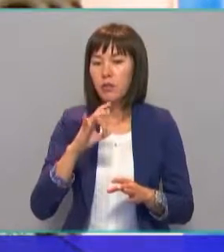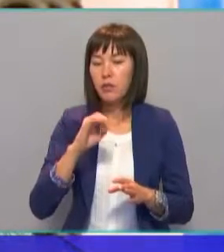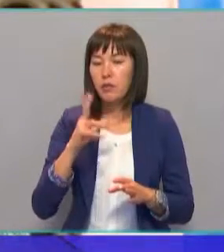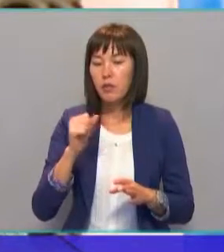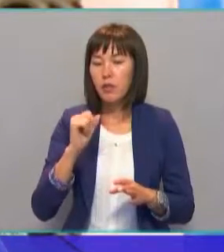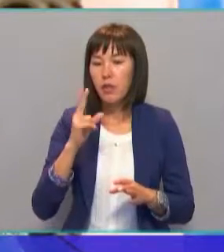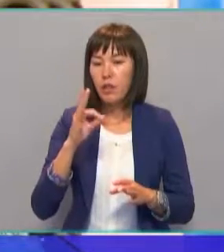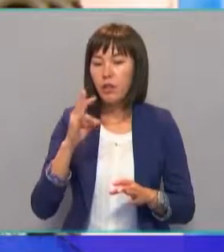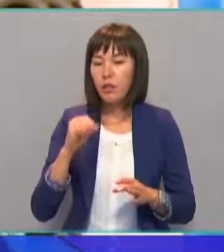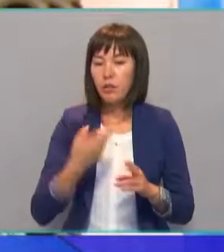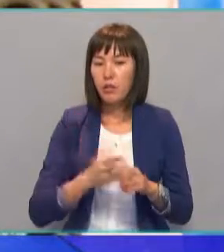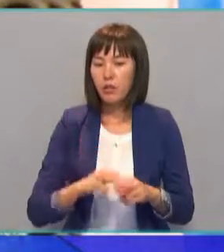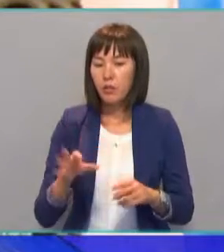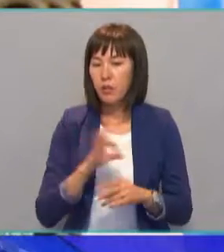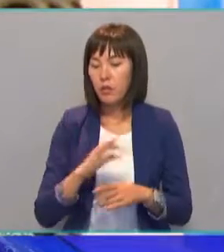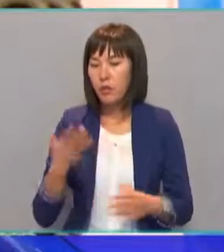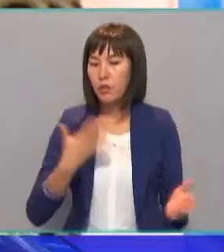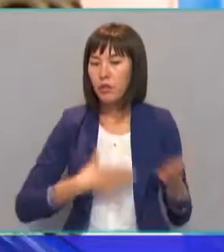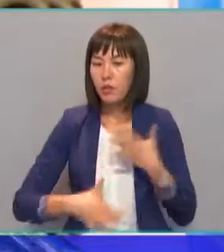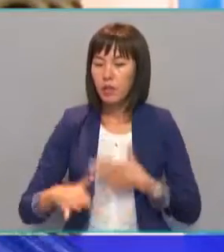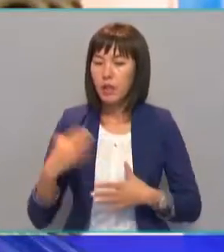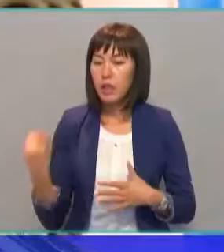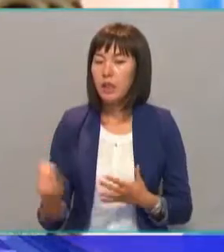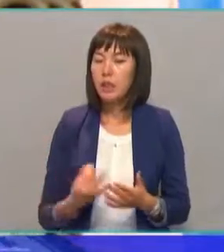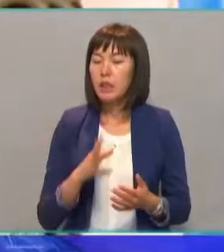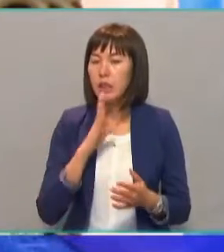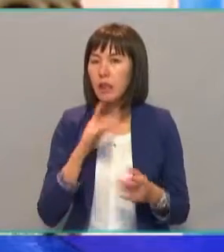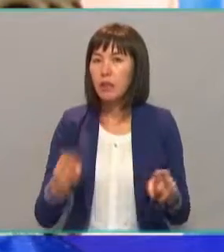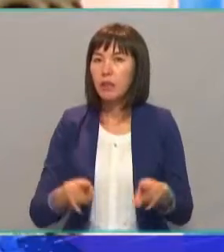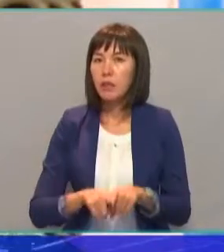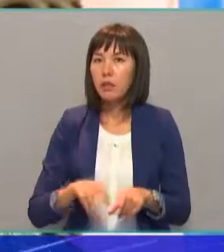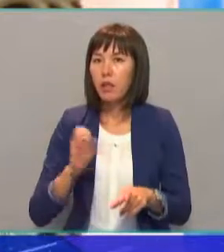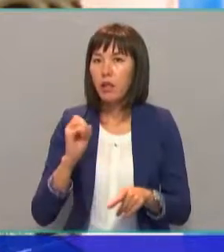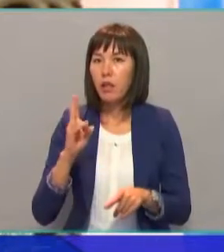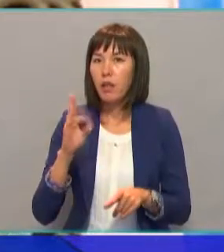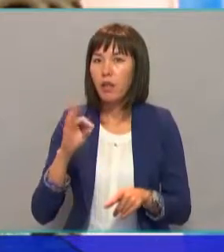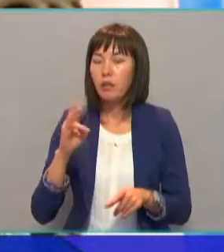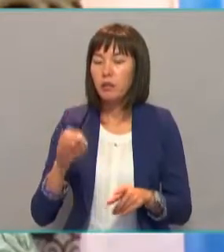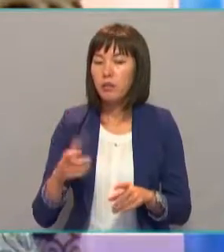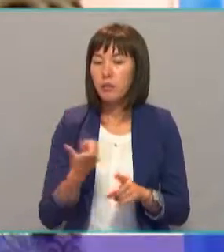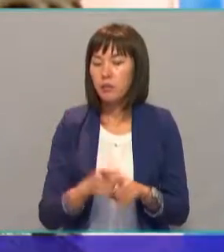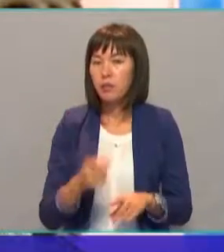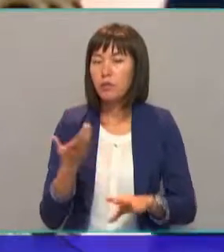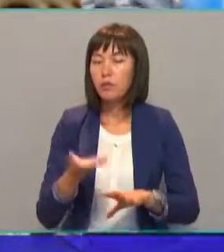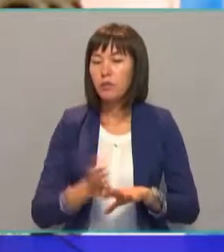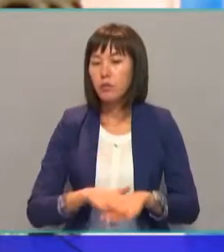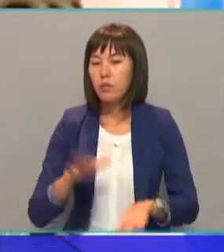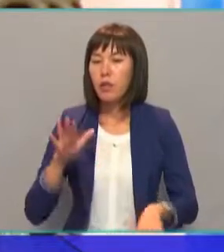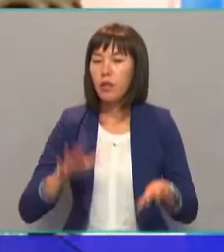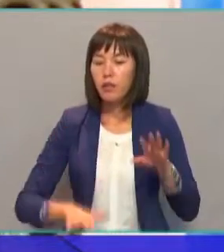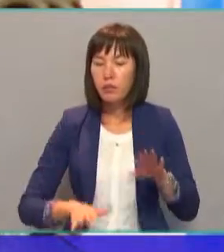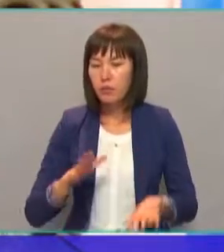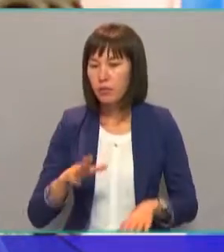Ақтанның термесі. Шырқа даусым өте көңілді, нағыз қызға сай айтылатын болса, Ақтанның термесі өте бір салмақты,